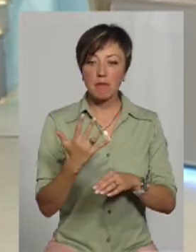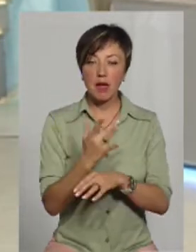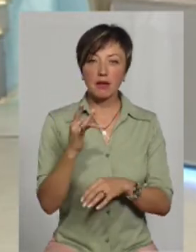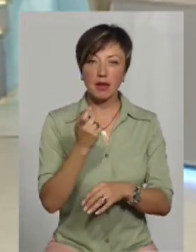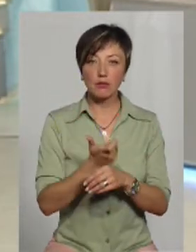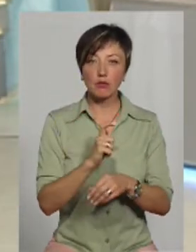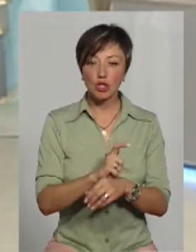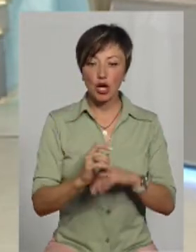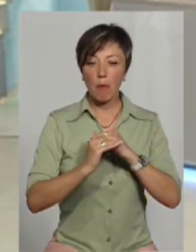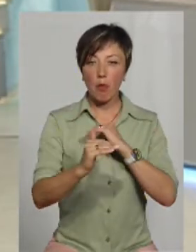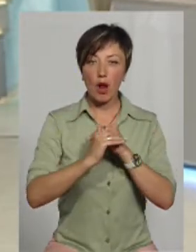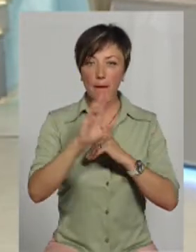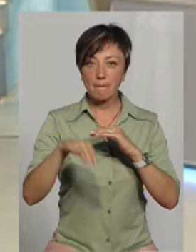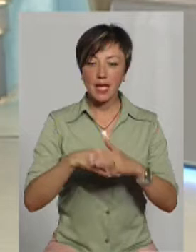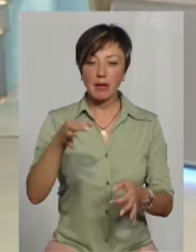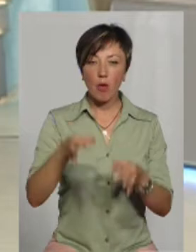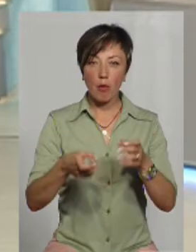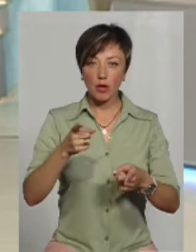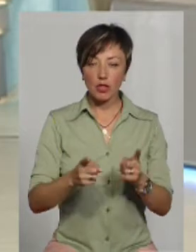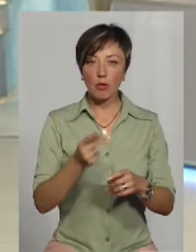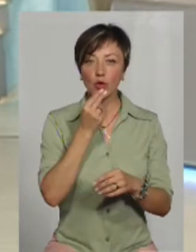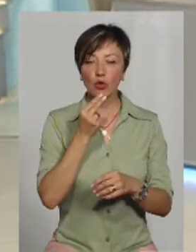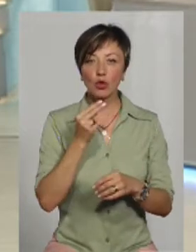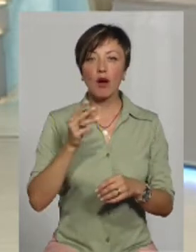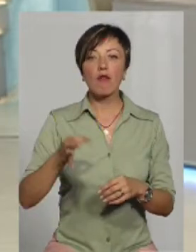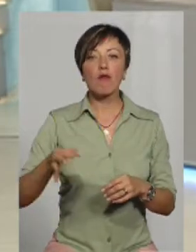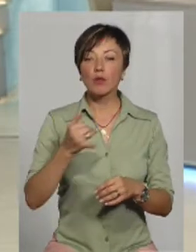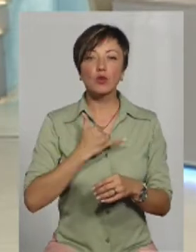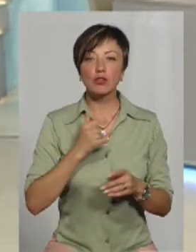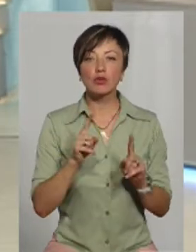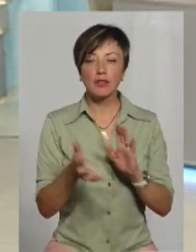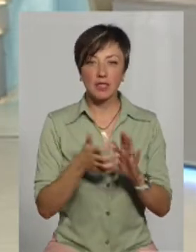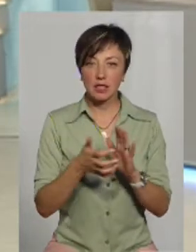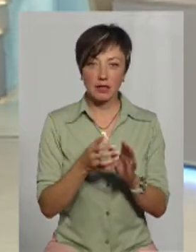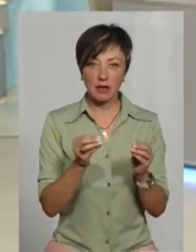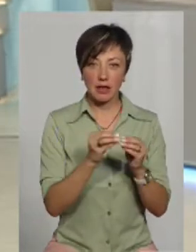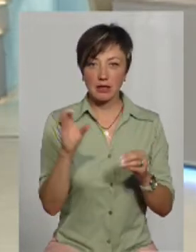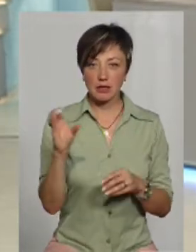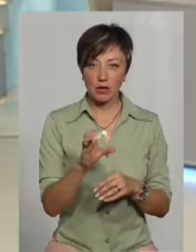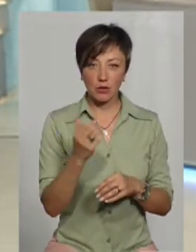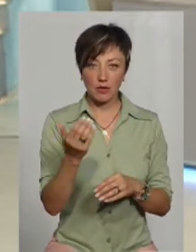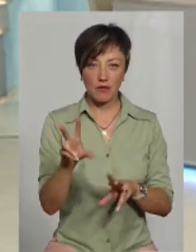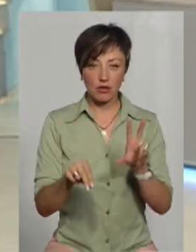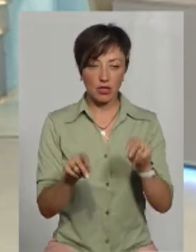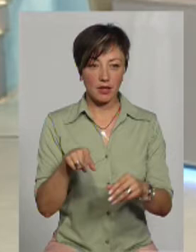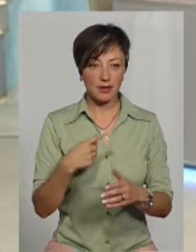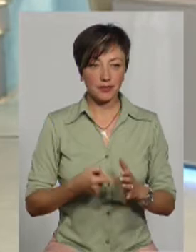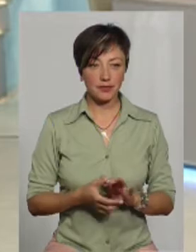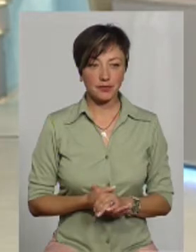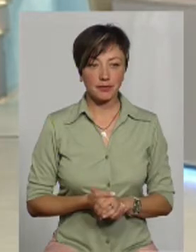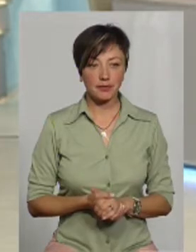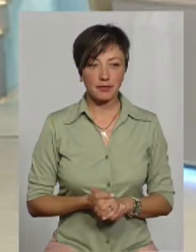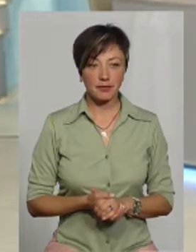більше сільгоспугідь під органічною продукцією, ніж на Хмельниччині. Чого нам не вистачає? Буквально по 10 секунд, як вважаєте,